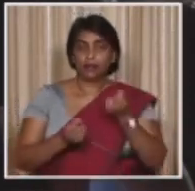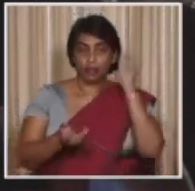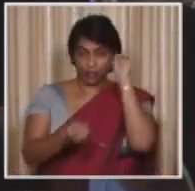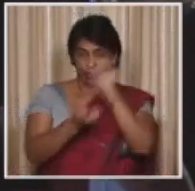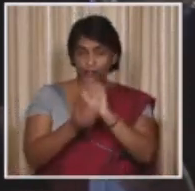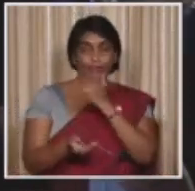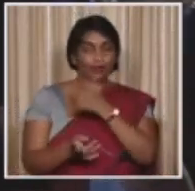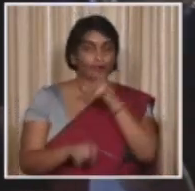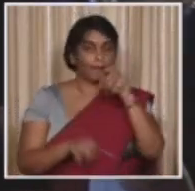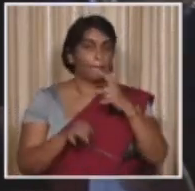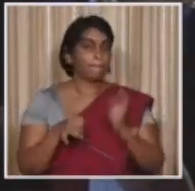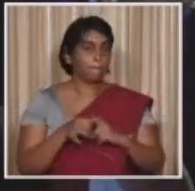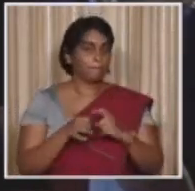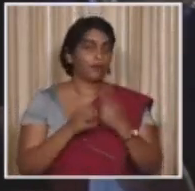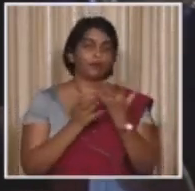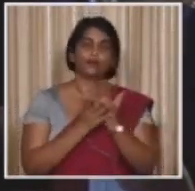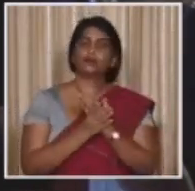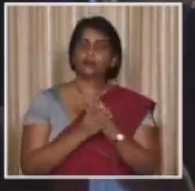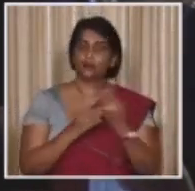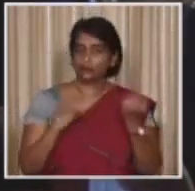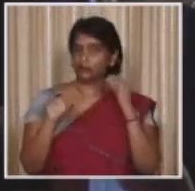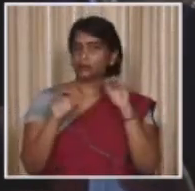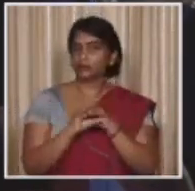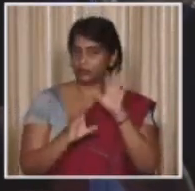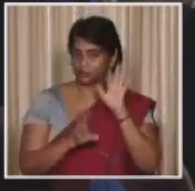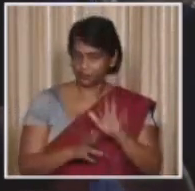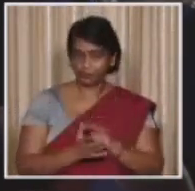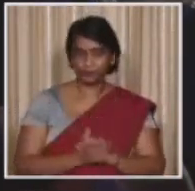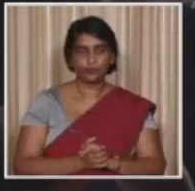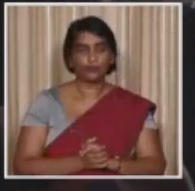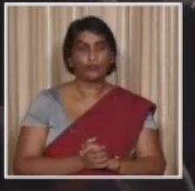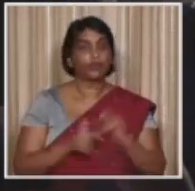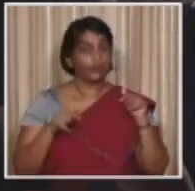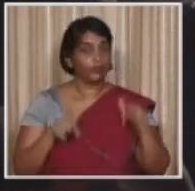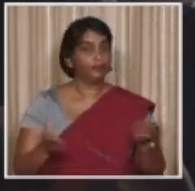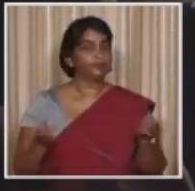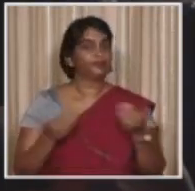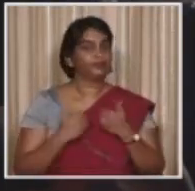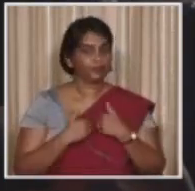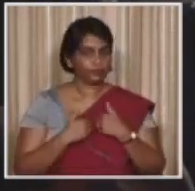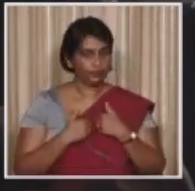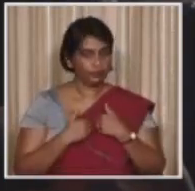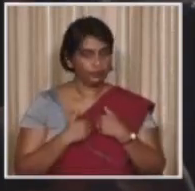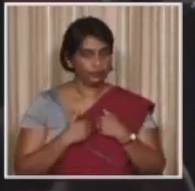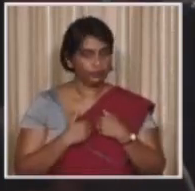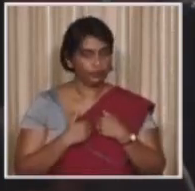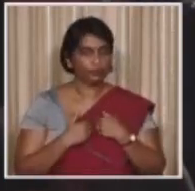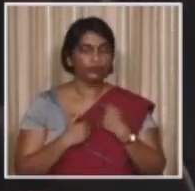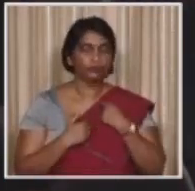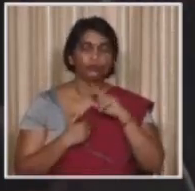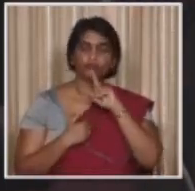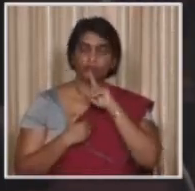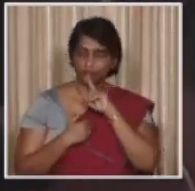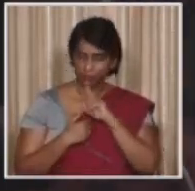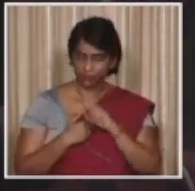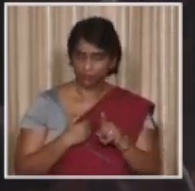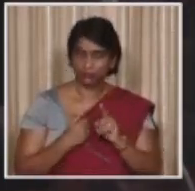තැන්පත්කරුවන්ගේ ප්‍රශ්නය විසඳන්නට මැදිහත් වෙන්න කියලා. අද අපි ඉල්ලා හිටින්නේ